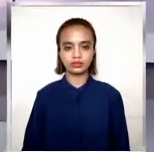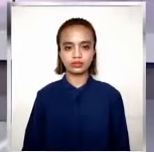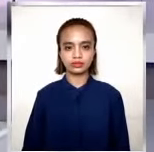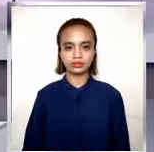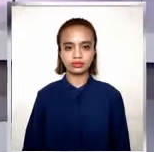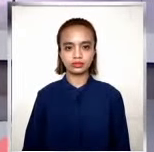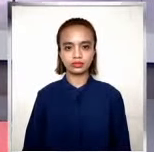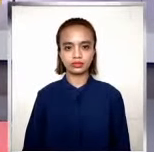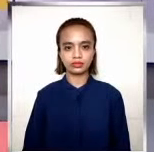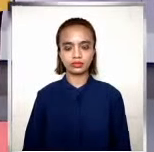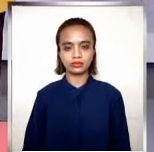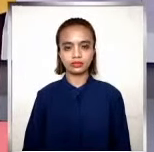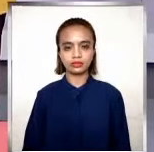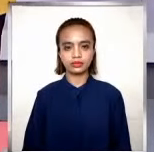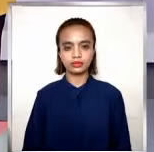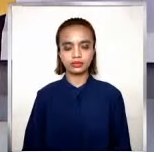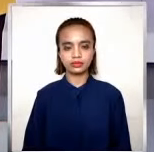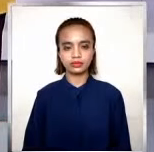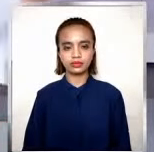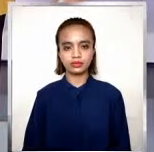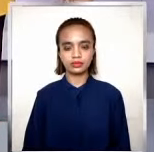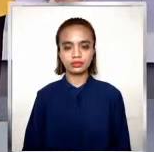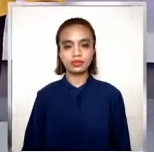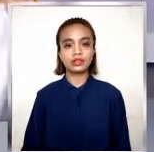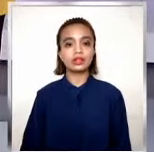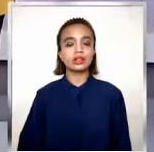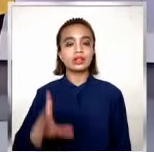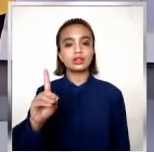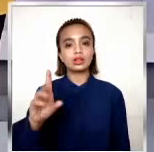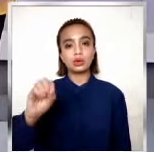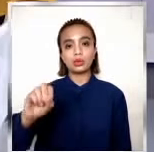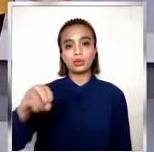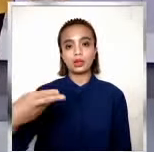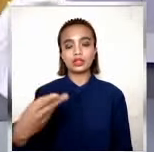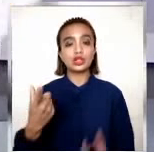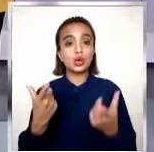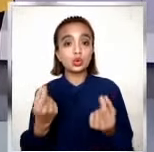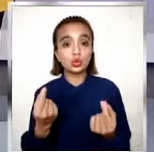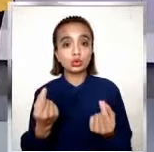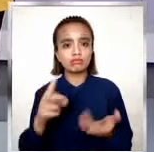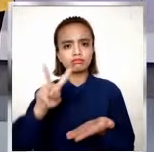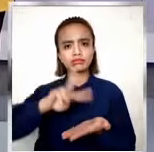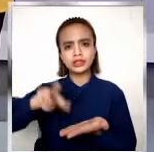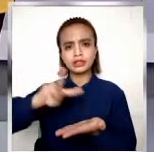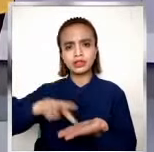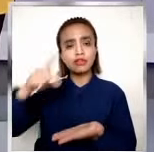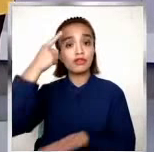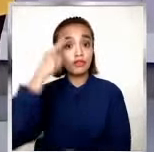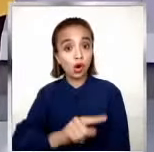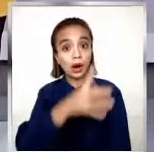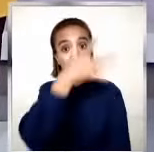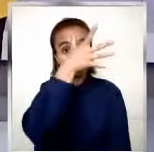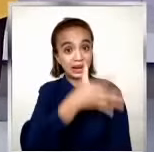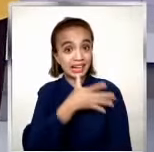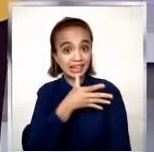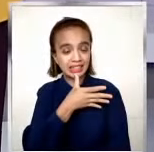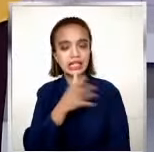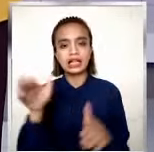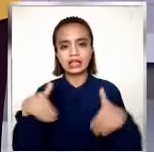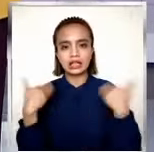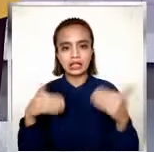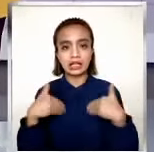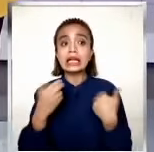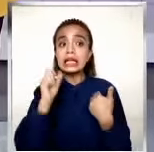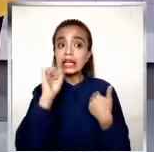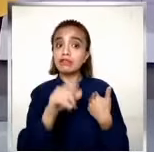Nagsasagawa na ng survey ang Department of Health sa mga magulang at kabataan kung payag ba sila na magbakuna contra